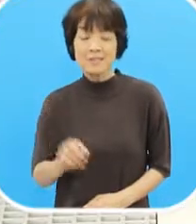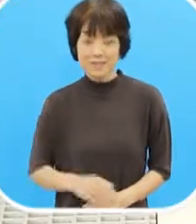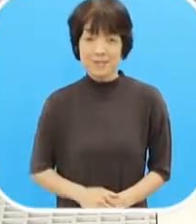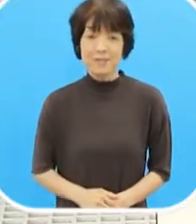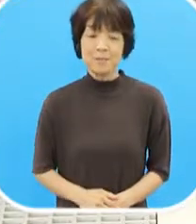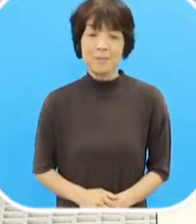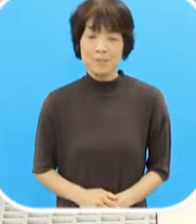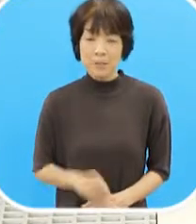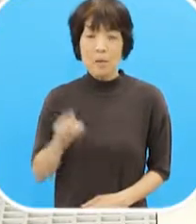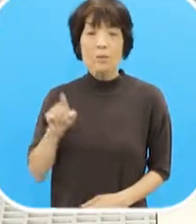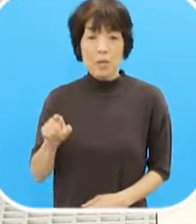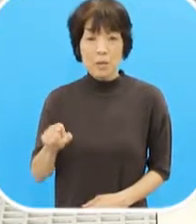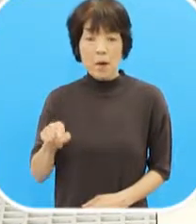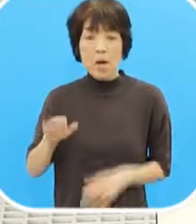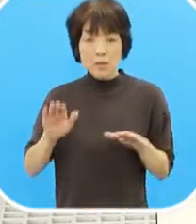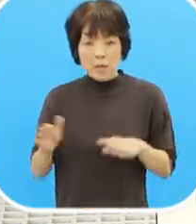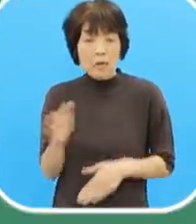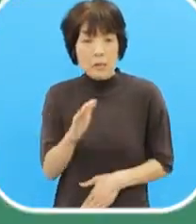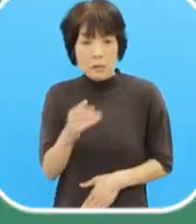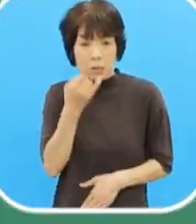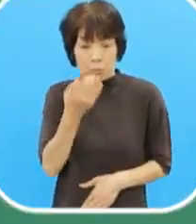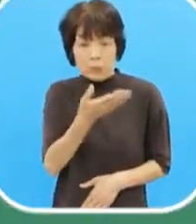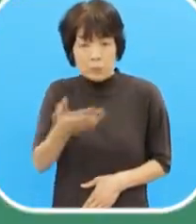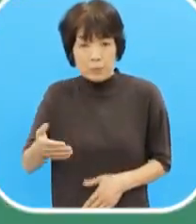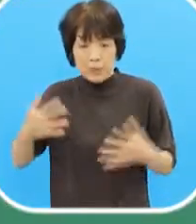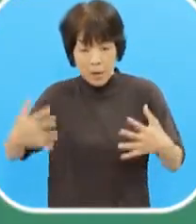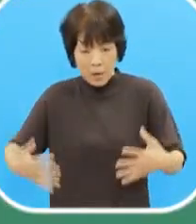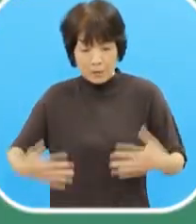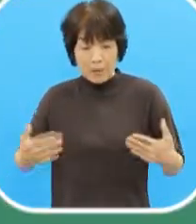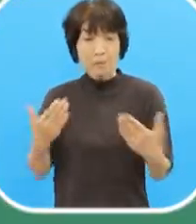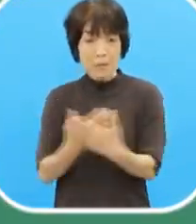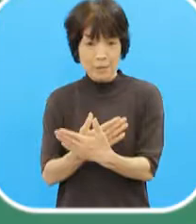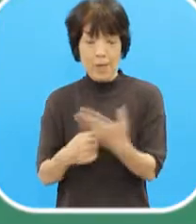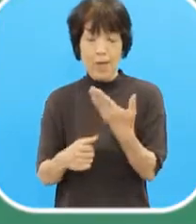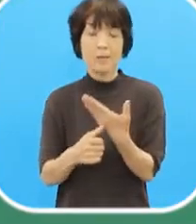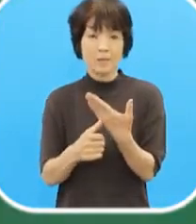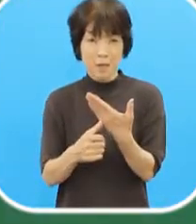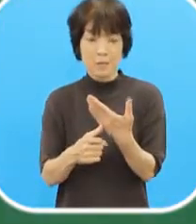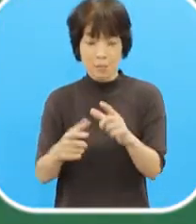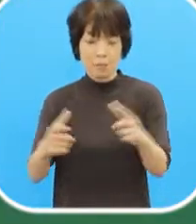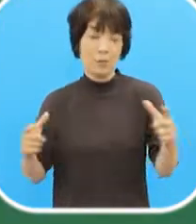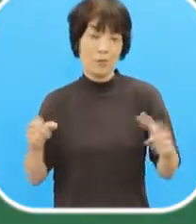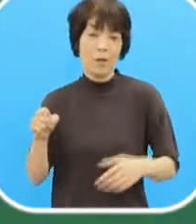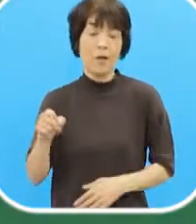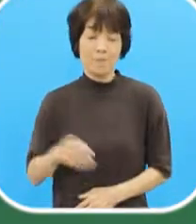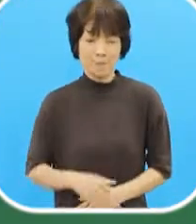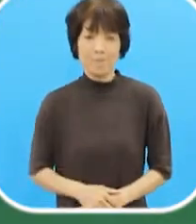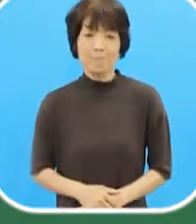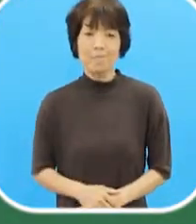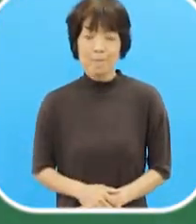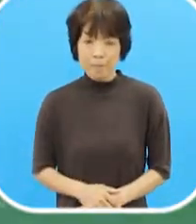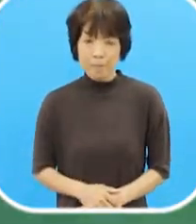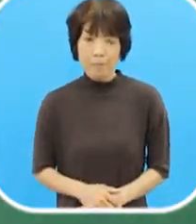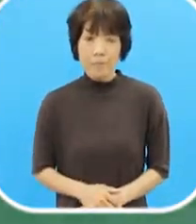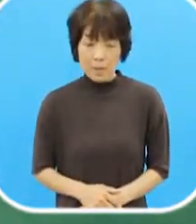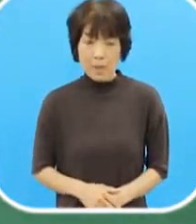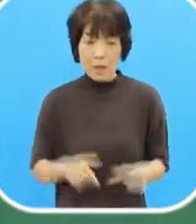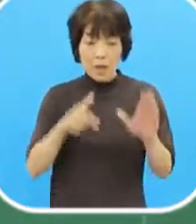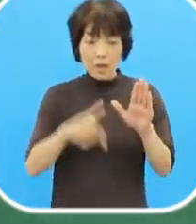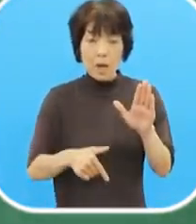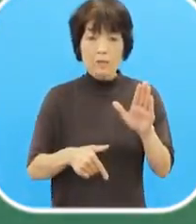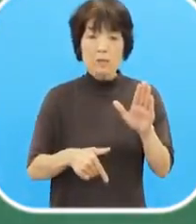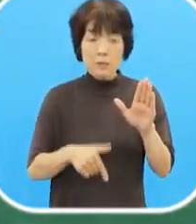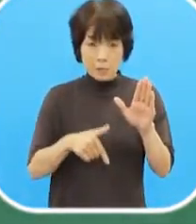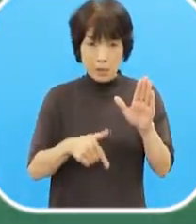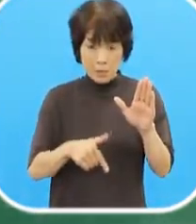魚ですか？ 最近その海が暖かくなってきて秋田でもあの増えてきた魚です。それで関西の方